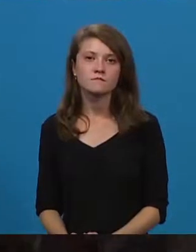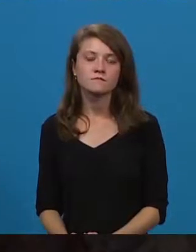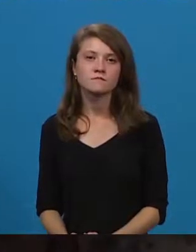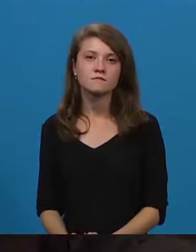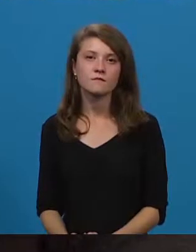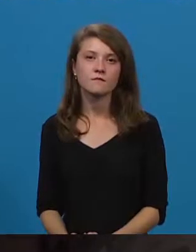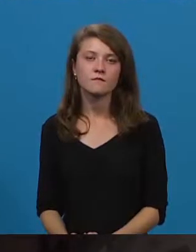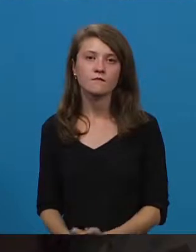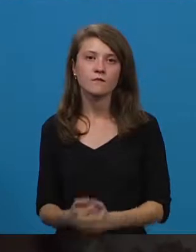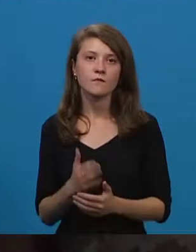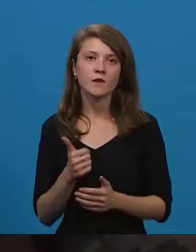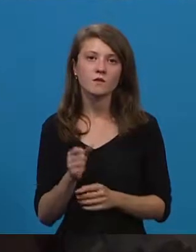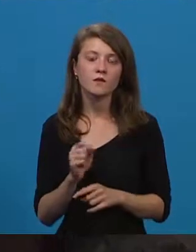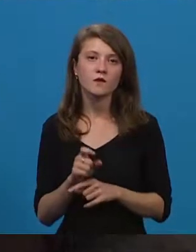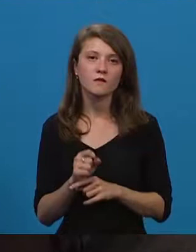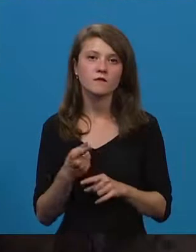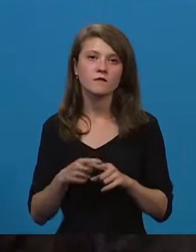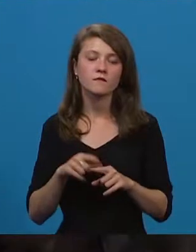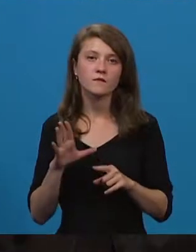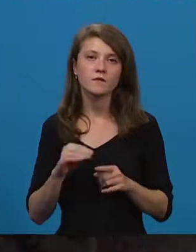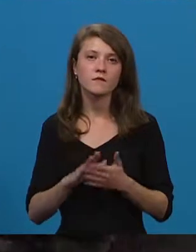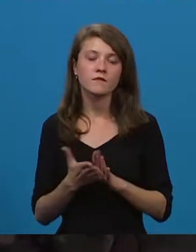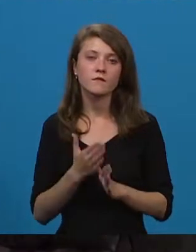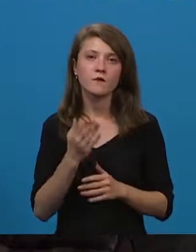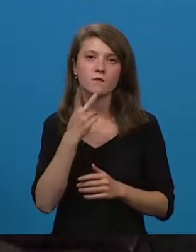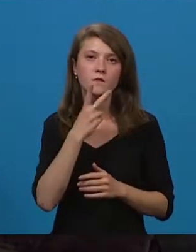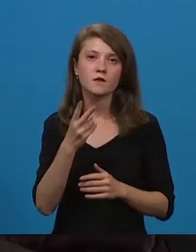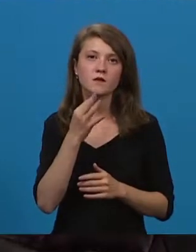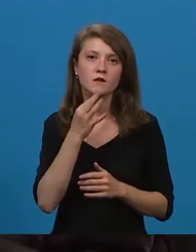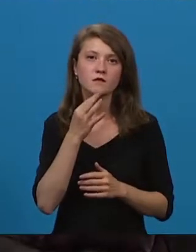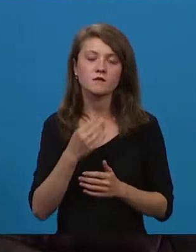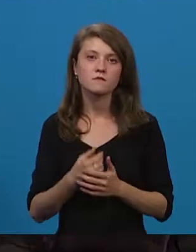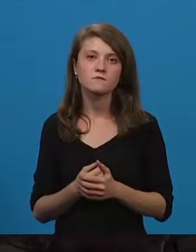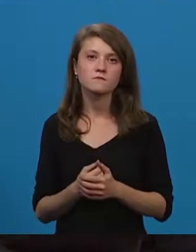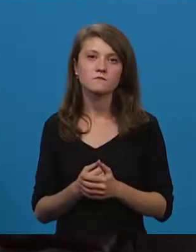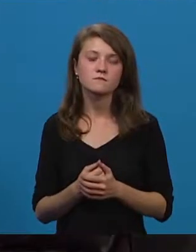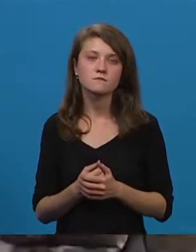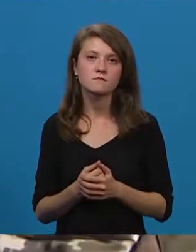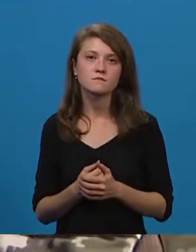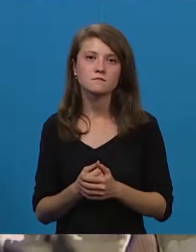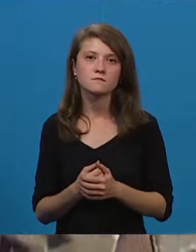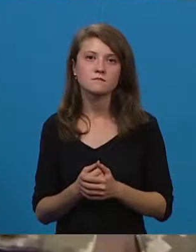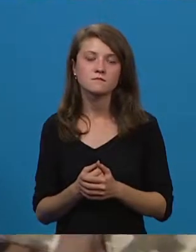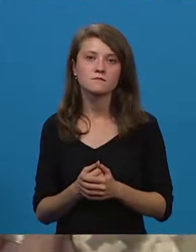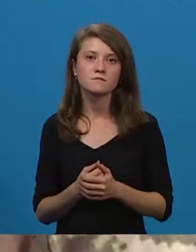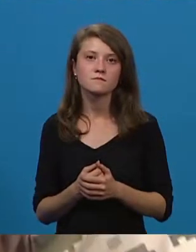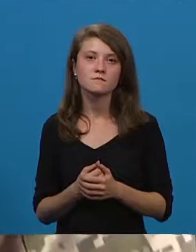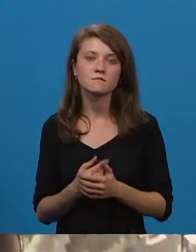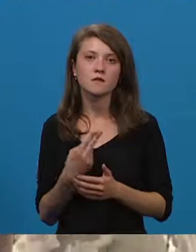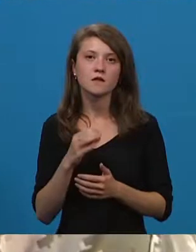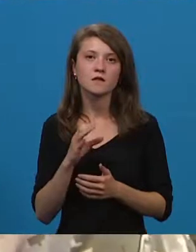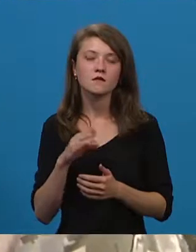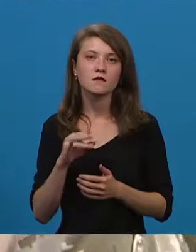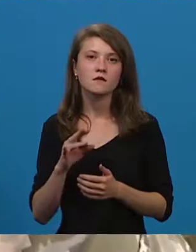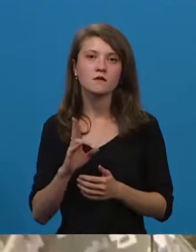Поповнення добре, завдання всі спорались. Як ви бачите, зараз проходить ритуал посвящення десантники.